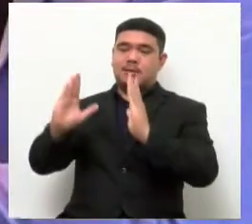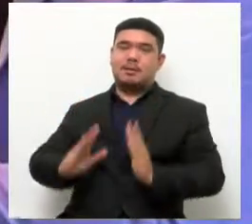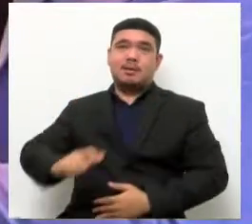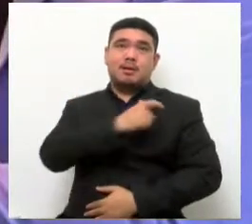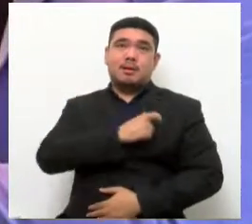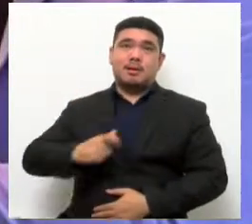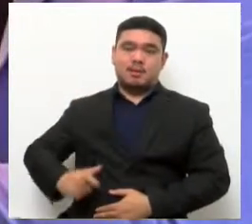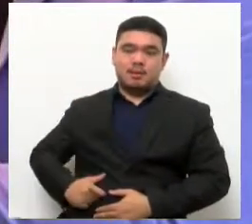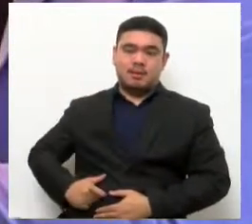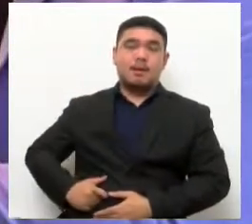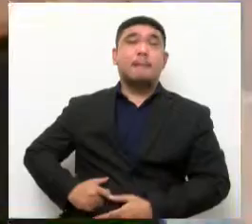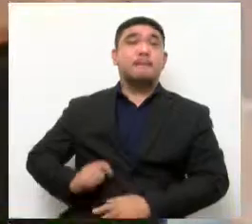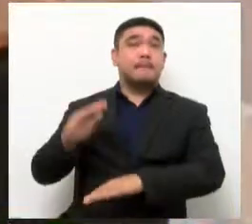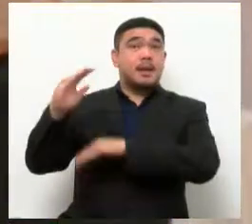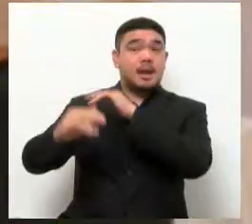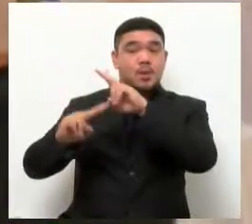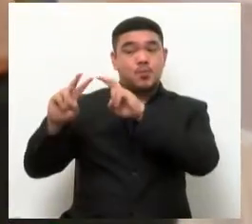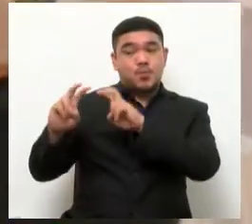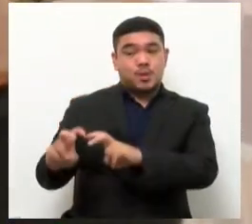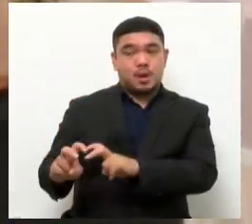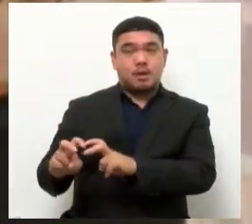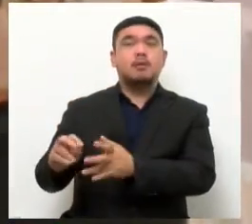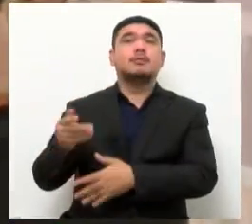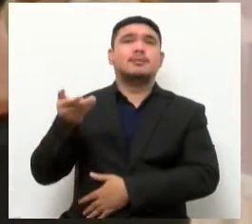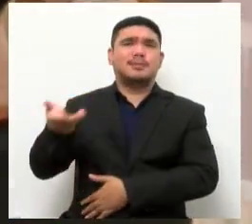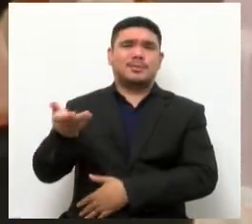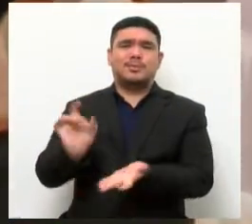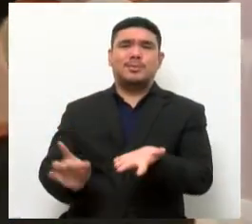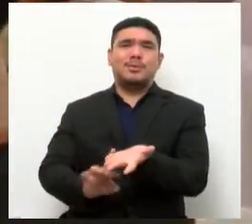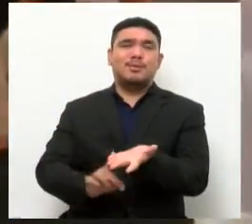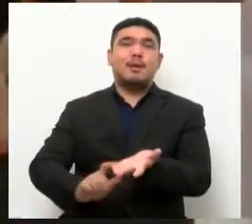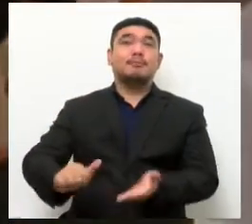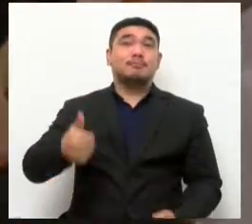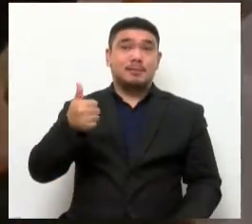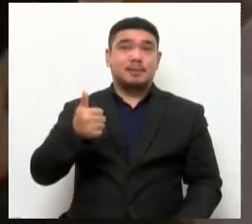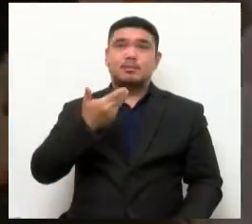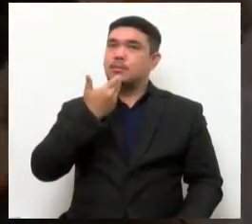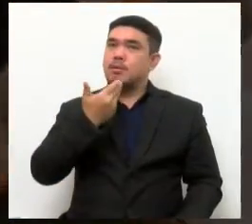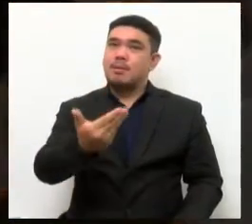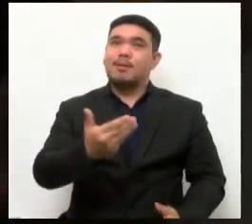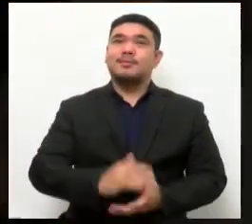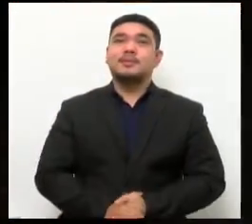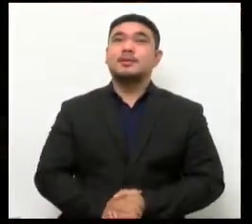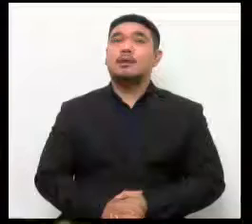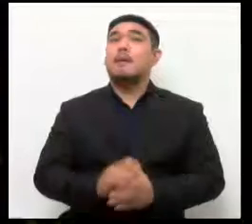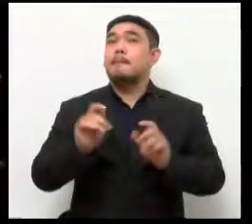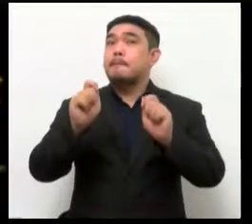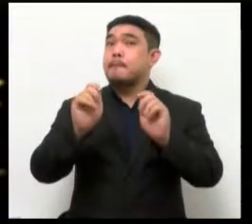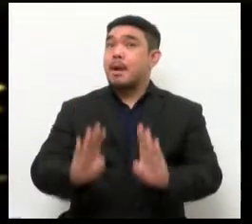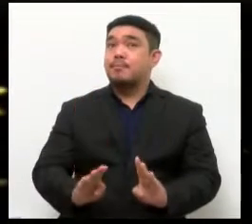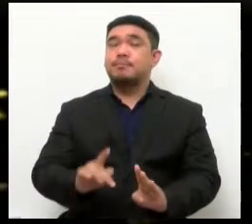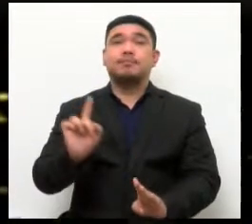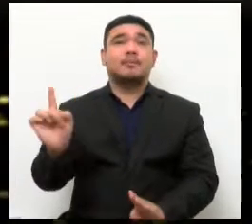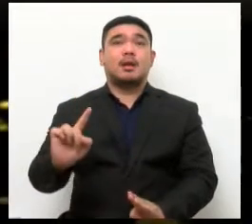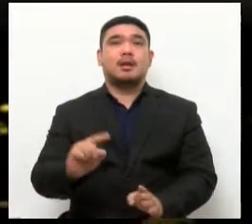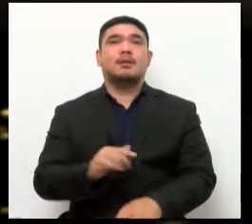นาวิจัยและนวัตกรรมบริหารจัดการศึกษาที่มีประสิทธิภาพอย่างยั่งยืนโดยใช้รูปแบบในการขับเคลื่อน